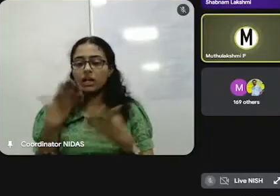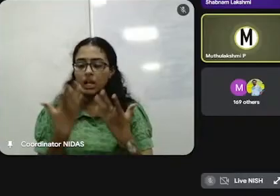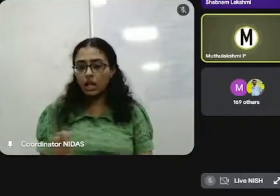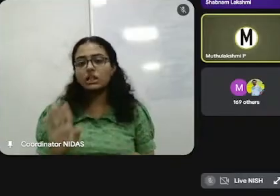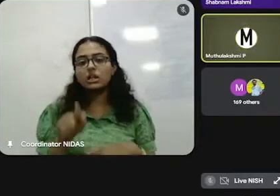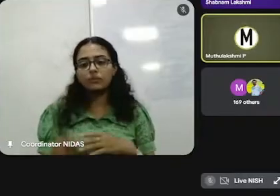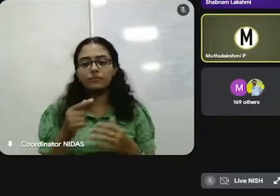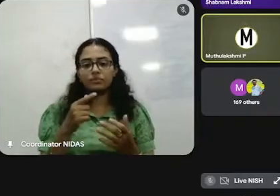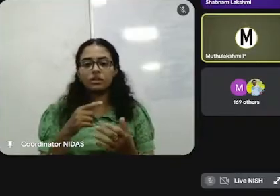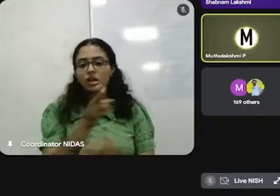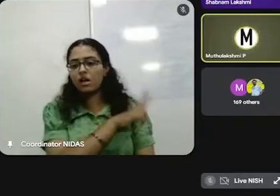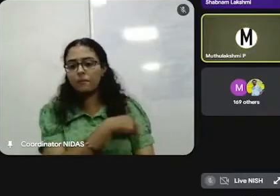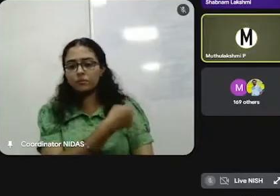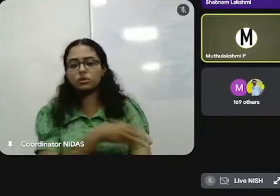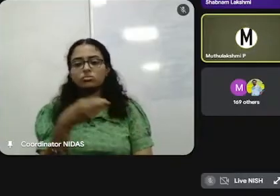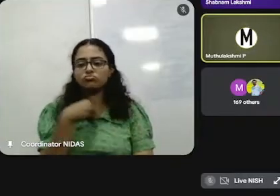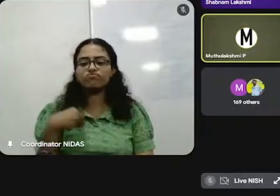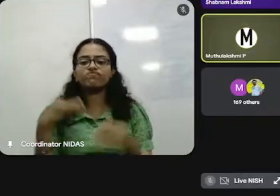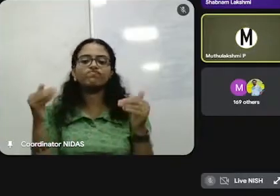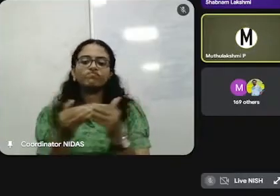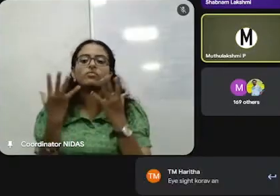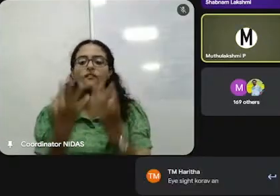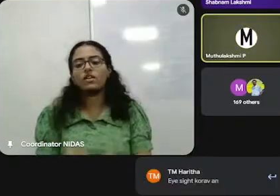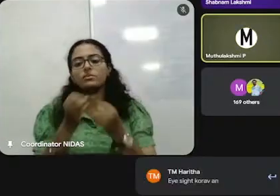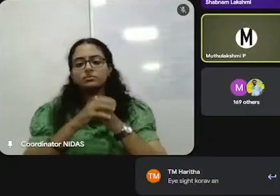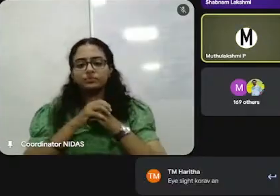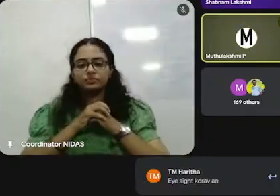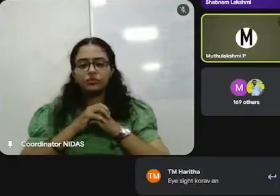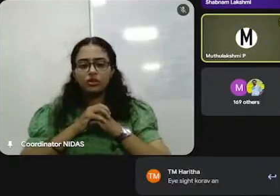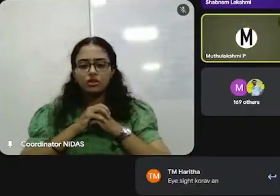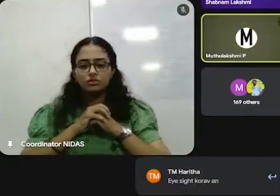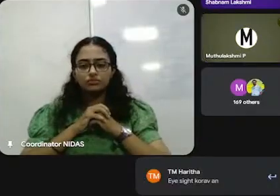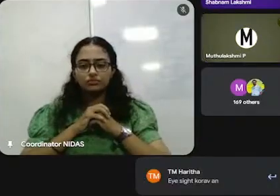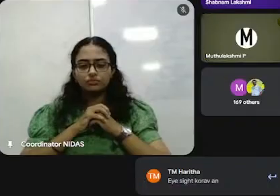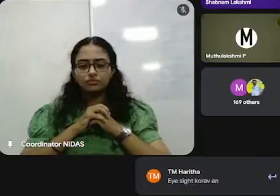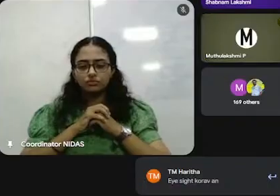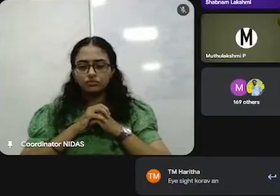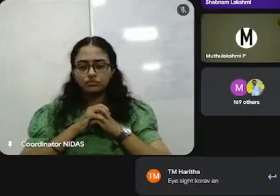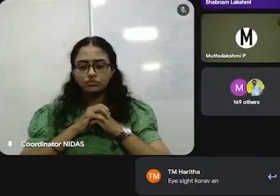നീഡ് എ മെഡിക്കൽ അഡ്വൈസ്. ഓക്കെ.